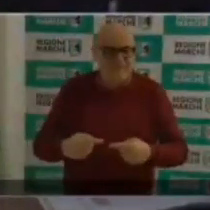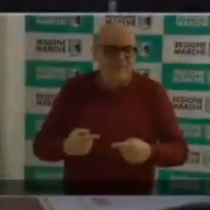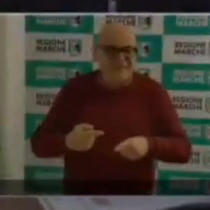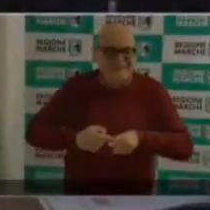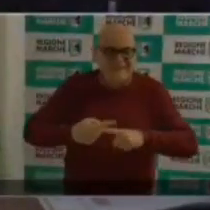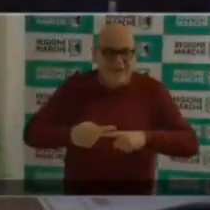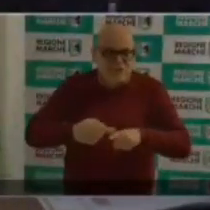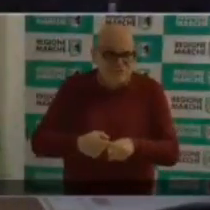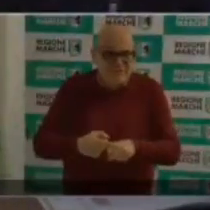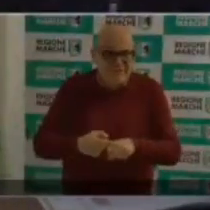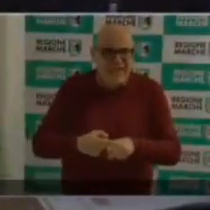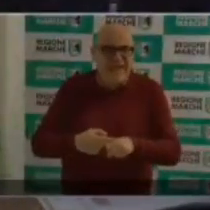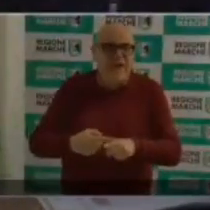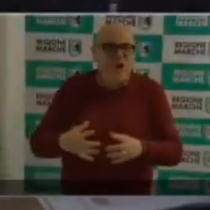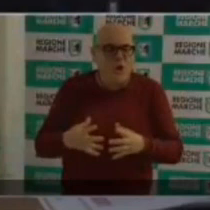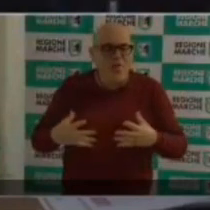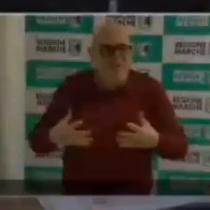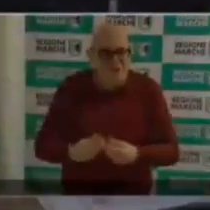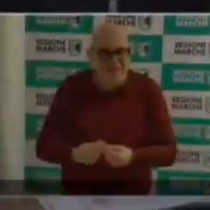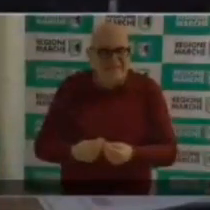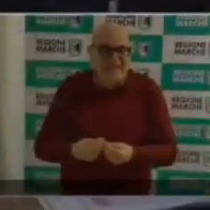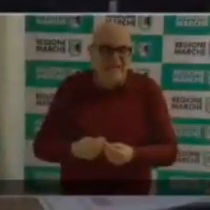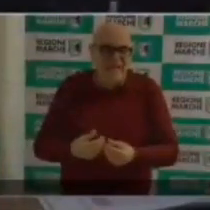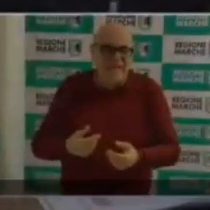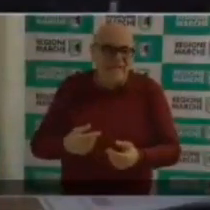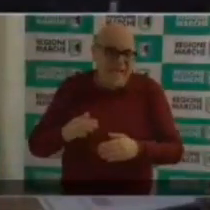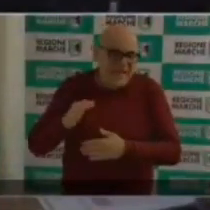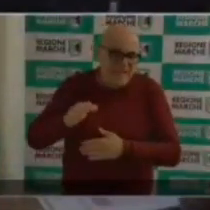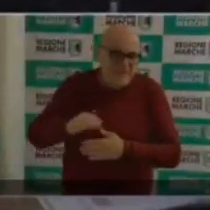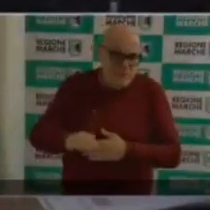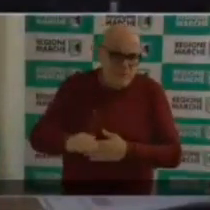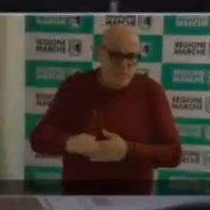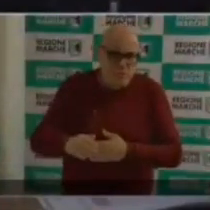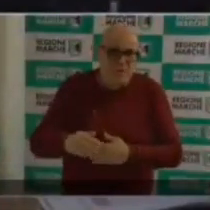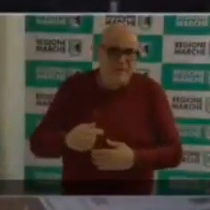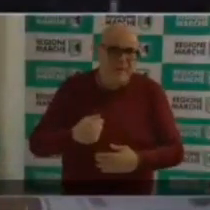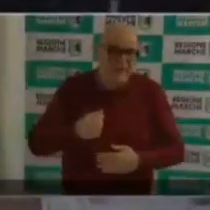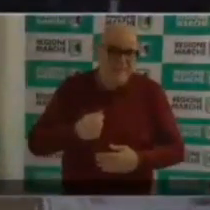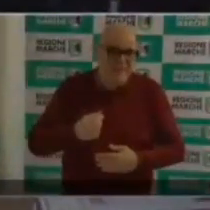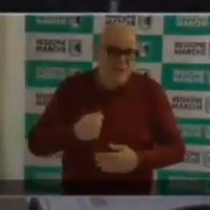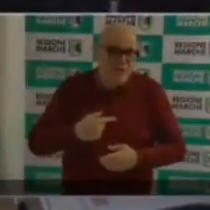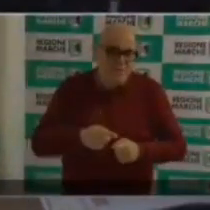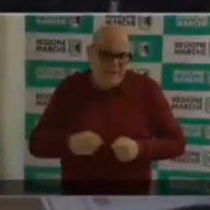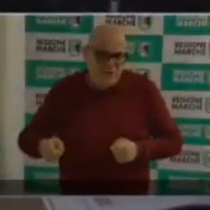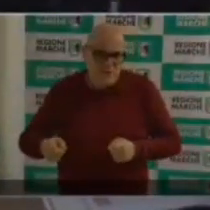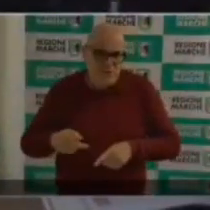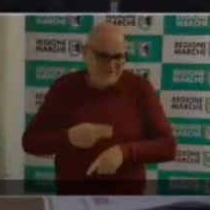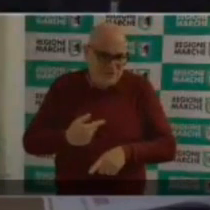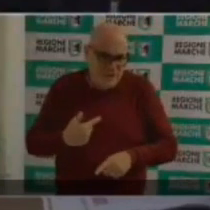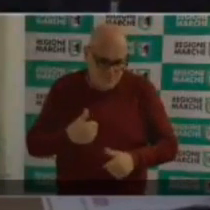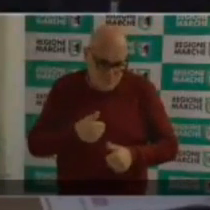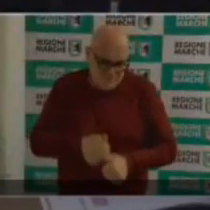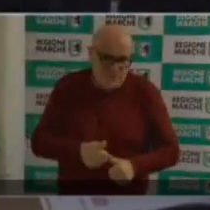il futuro prossimo, ma visto insomma l'inizio del mio mandato sono sicura di sì. Quindi lascio la parola per i dettagli